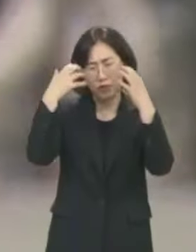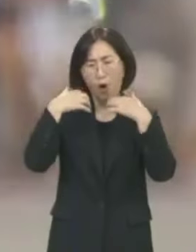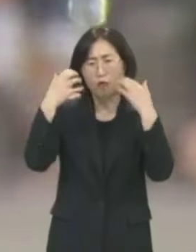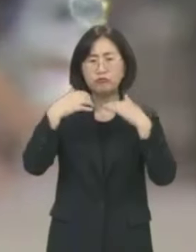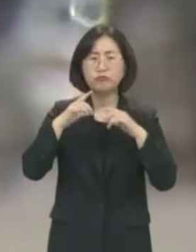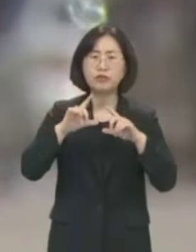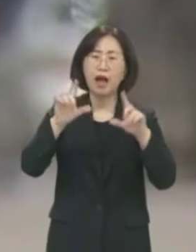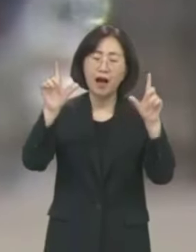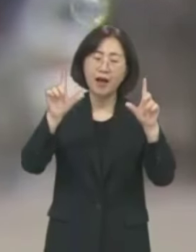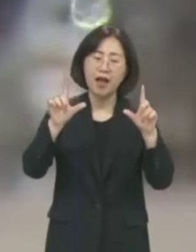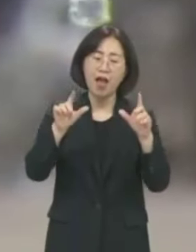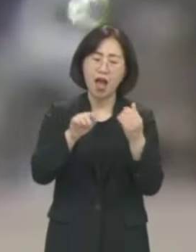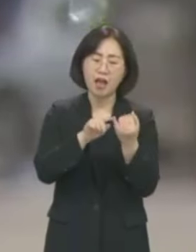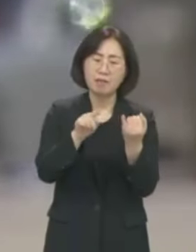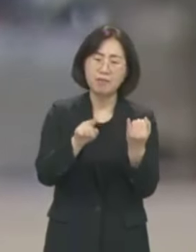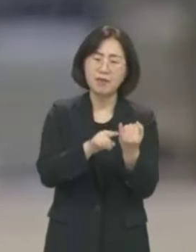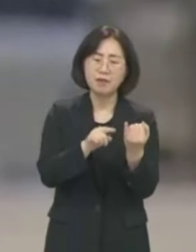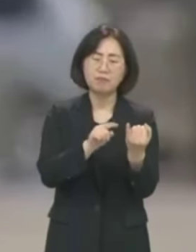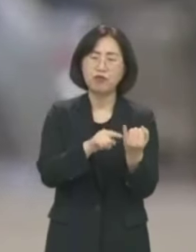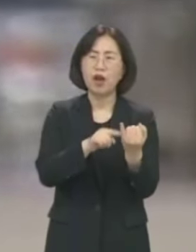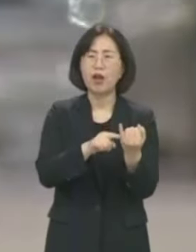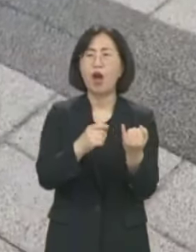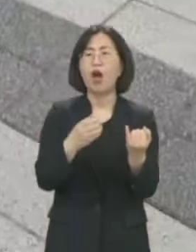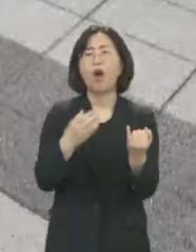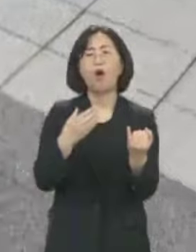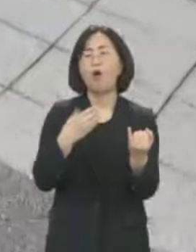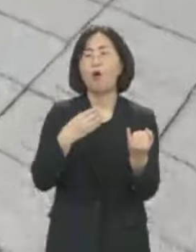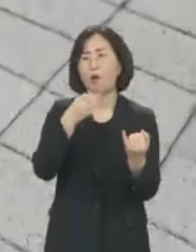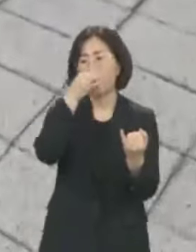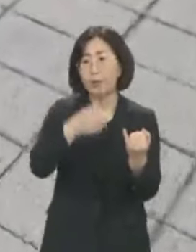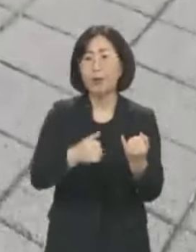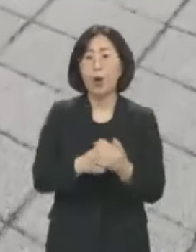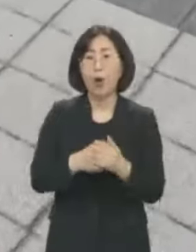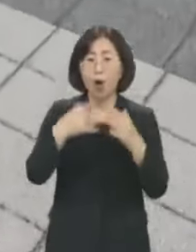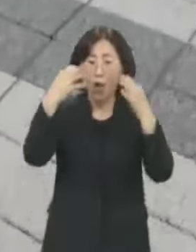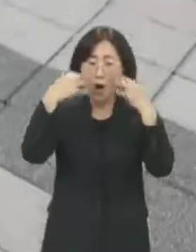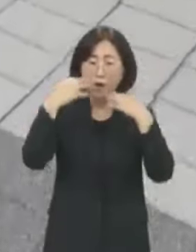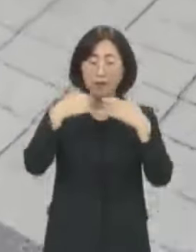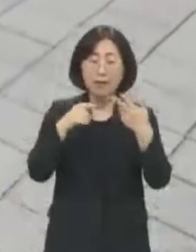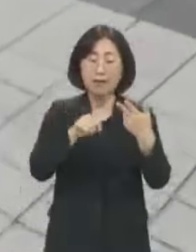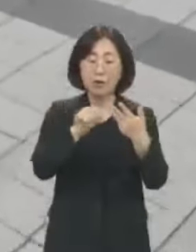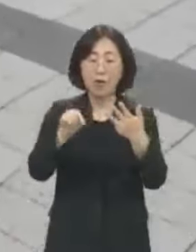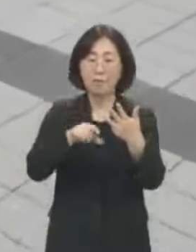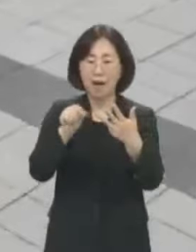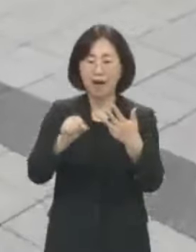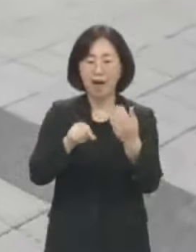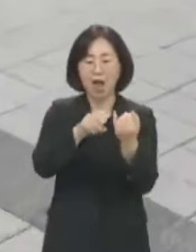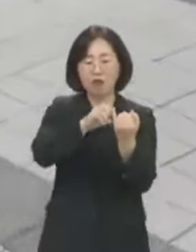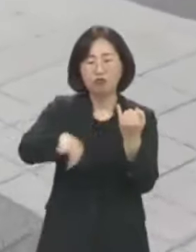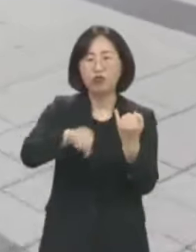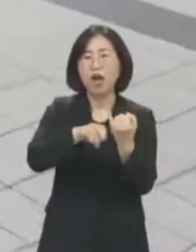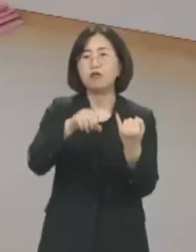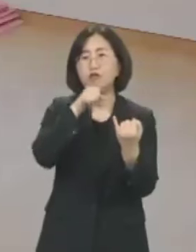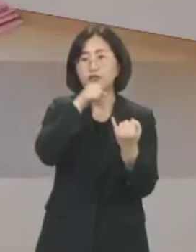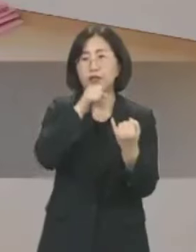날씨는 임신부들에게 더 위협적입니다. 실제로 여름철인 7, 8월에 유산율이 가장